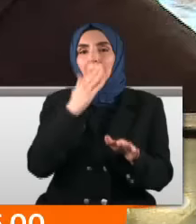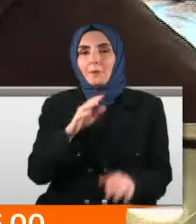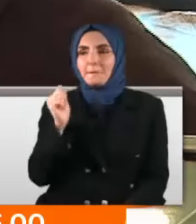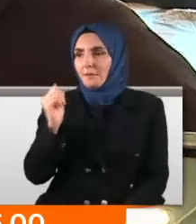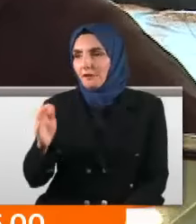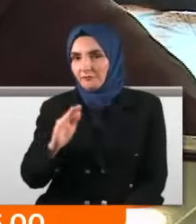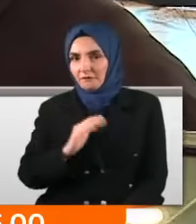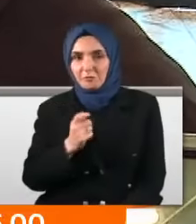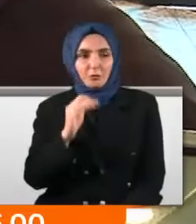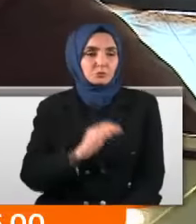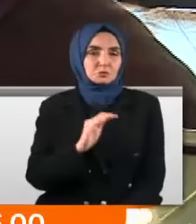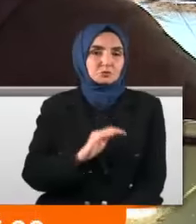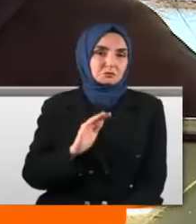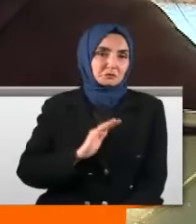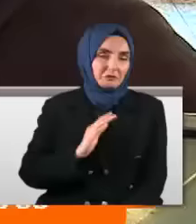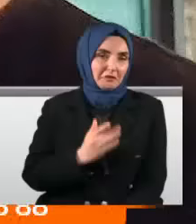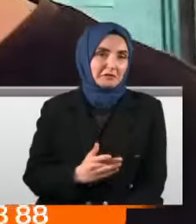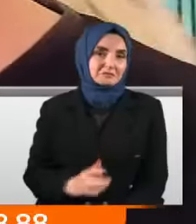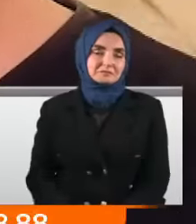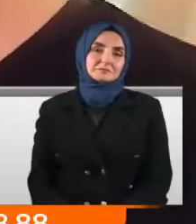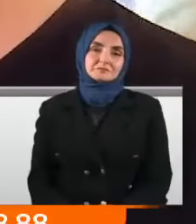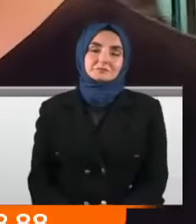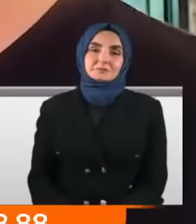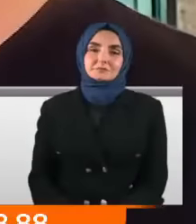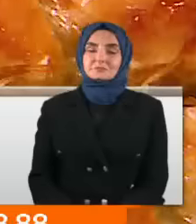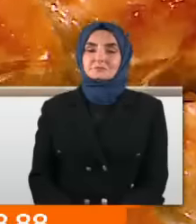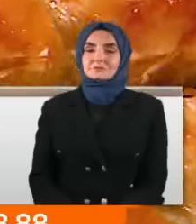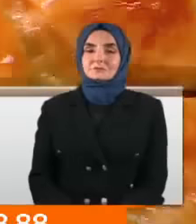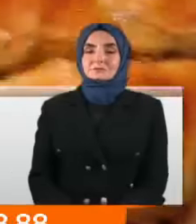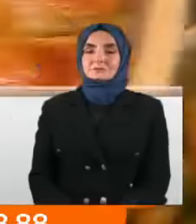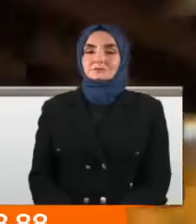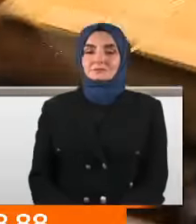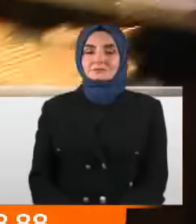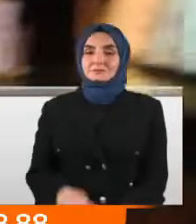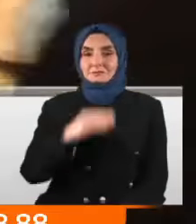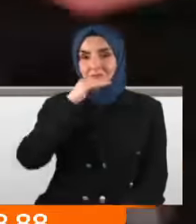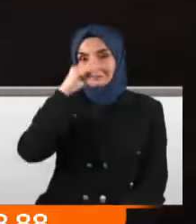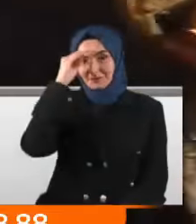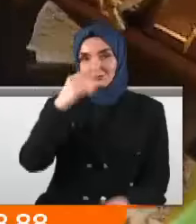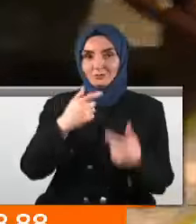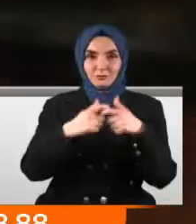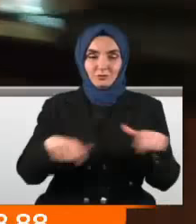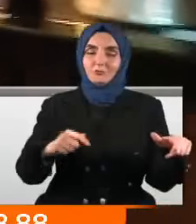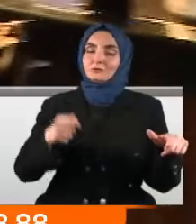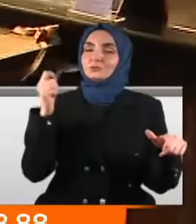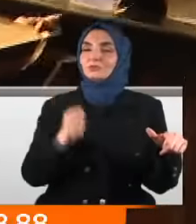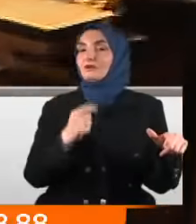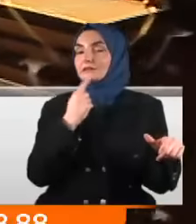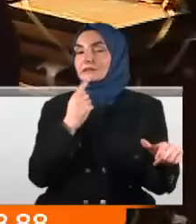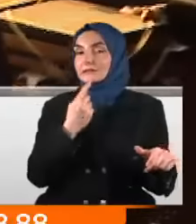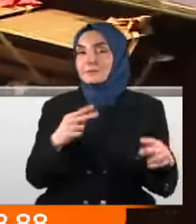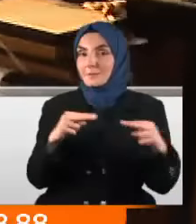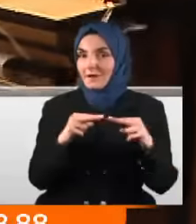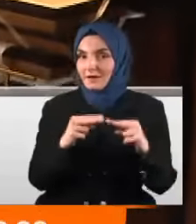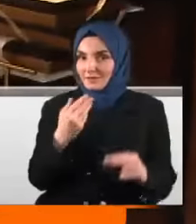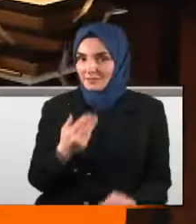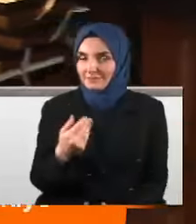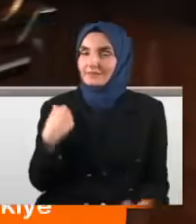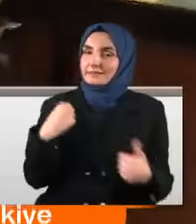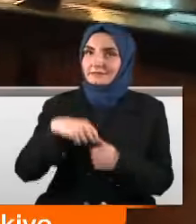ucuz. Ucuz etin yanisi yavan olur derler. İyi olmadığı kesin yani. Bayramlarda sofraların olmazsa olmaz tatlısı baklavalar yine gündemde.